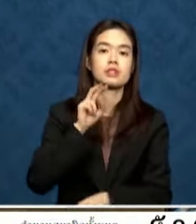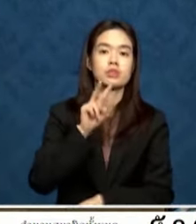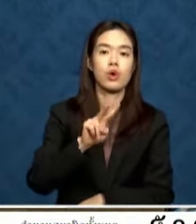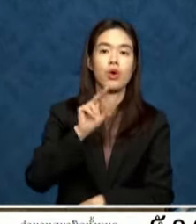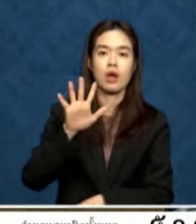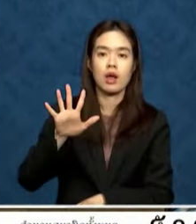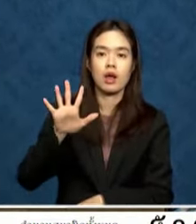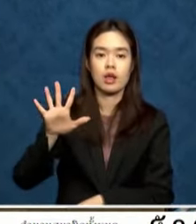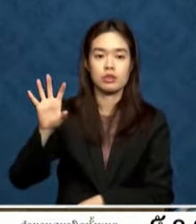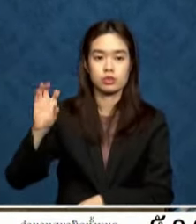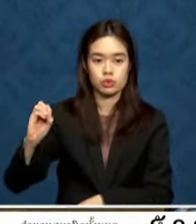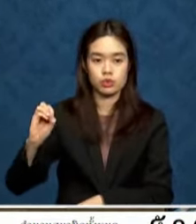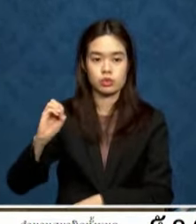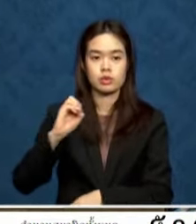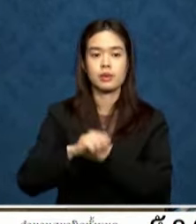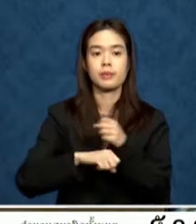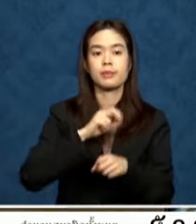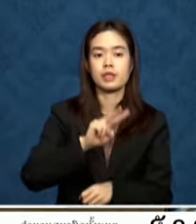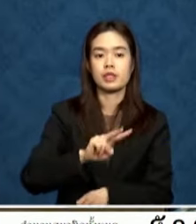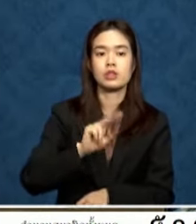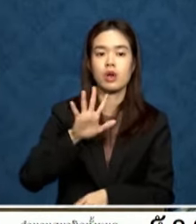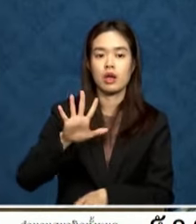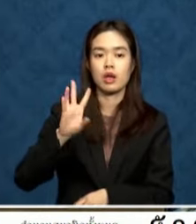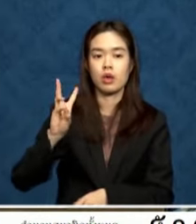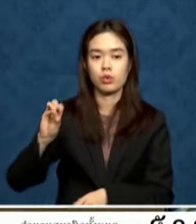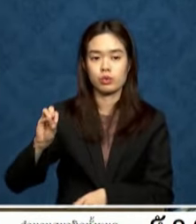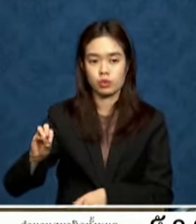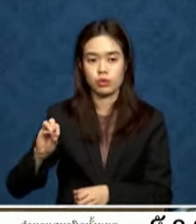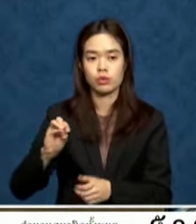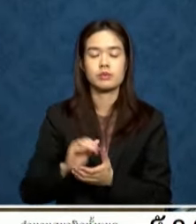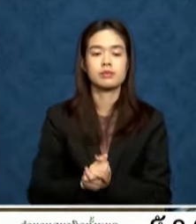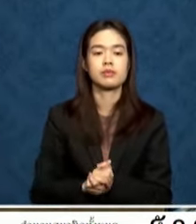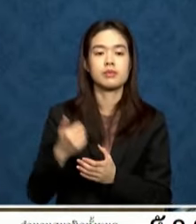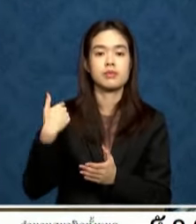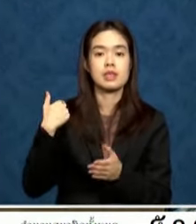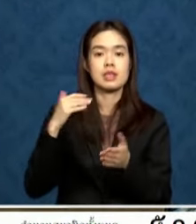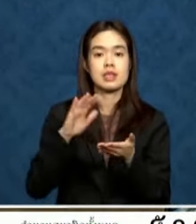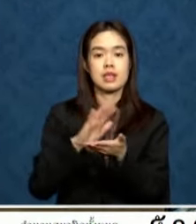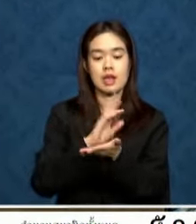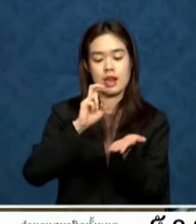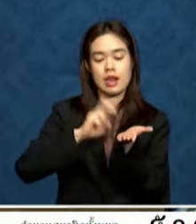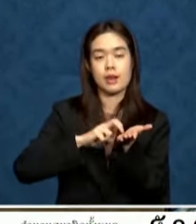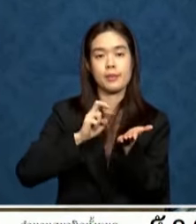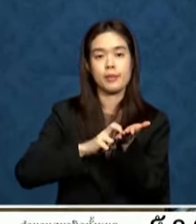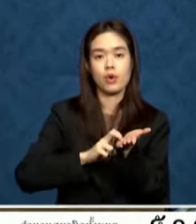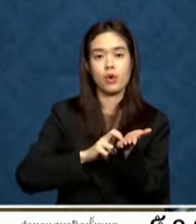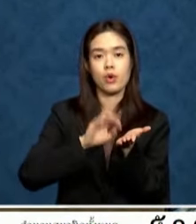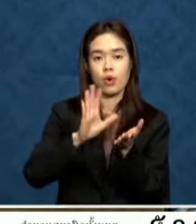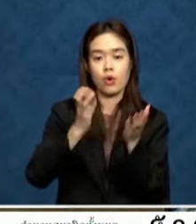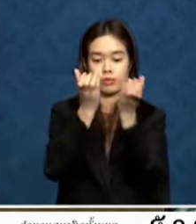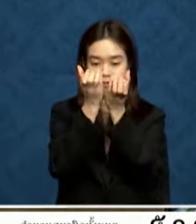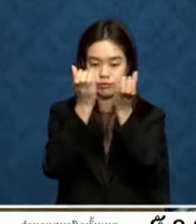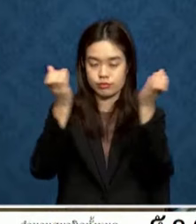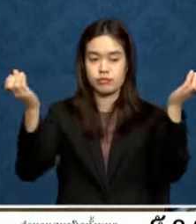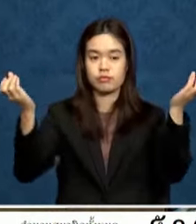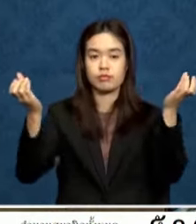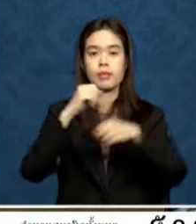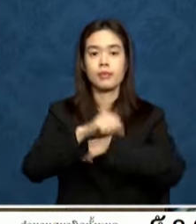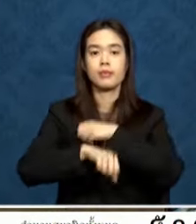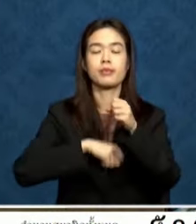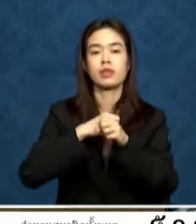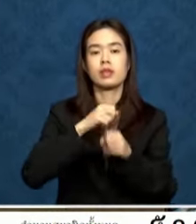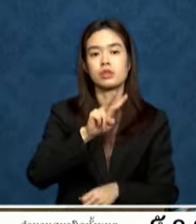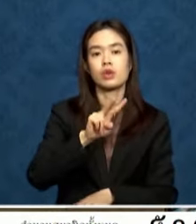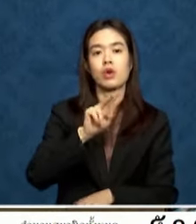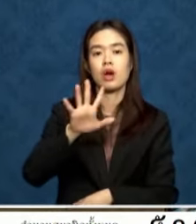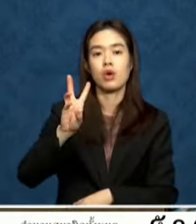ปี60ก็ดีโดยเฉพาะการรับรองร่างรัฐธรรมนูญฉบับปี60คือฉ